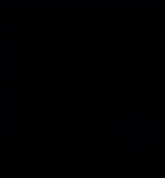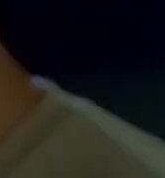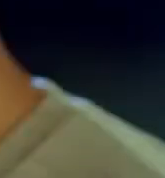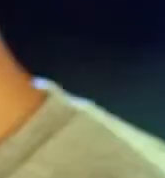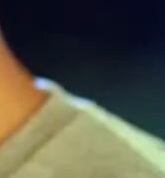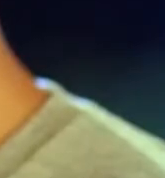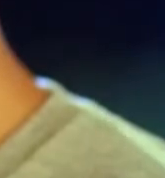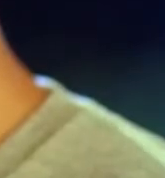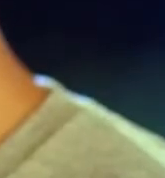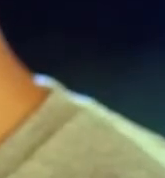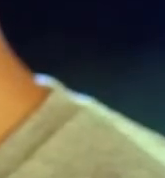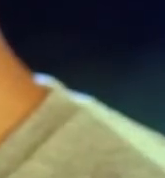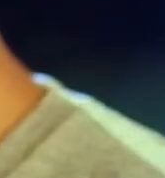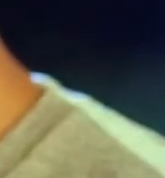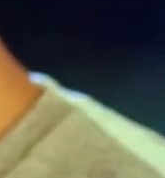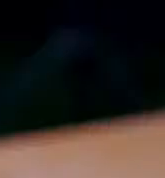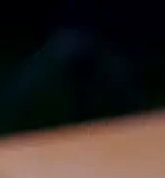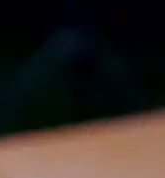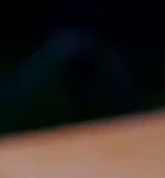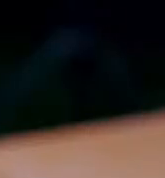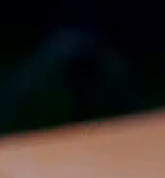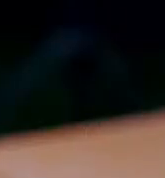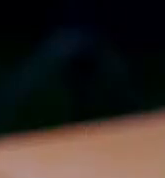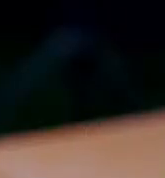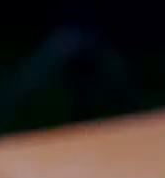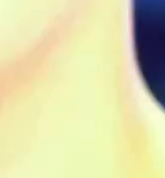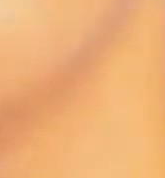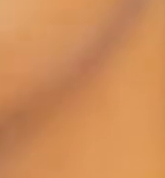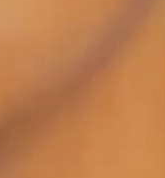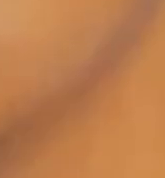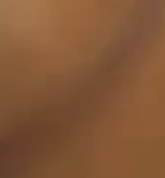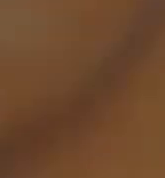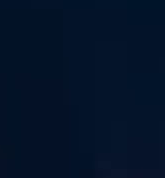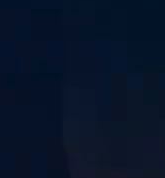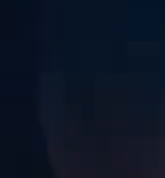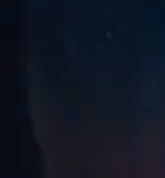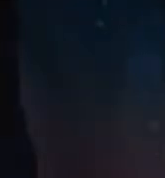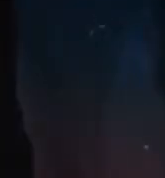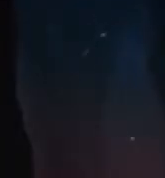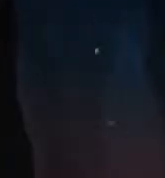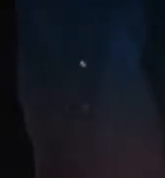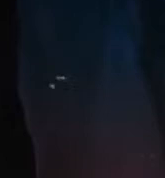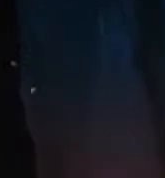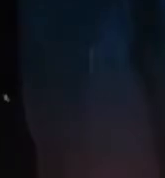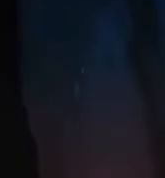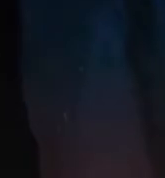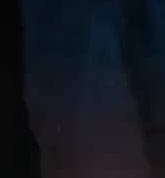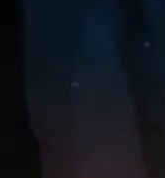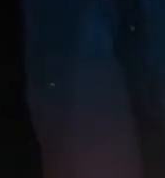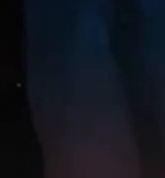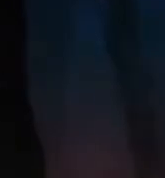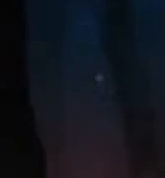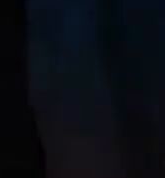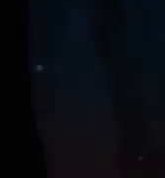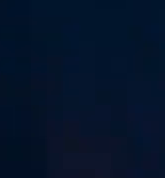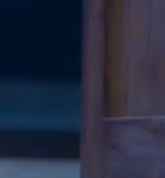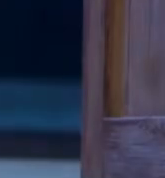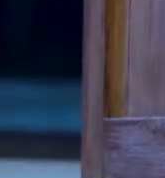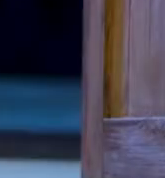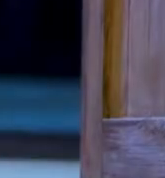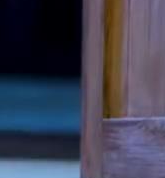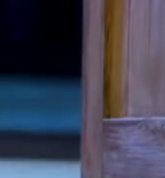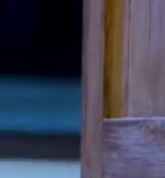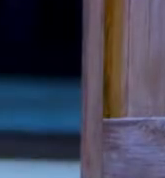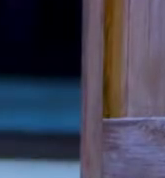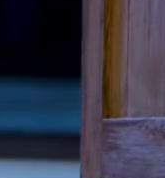Do you believe a place can be haunted? Di lang siguro lugar. Tao din. Together in their first primetime series. Yung